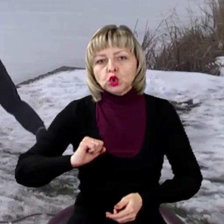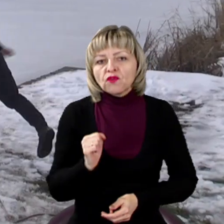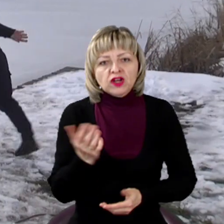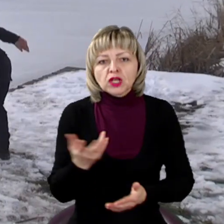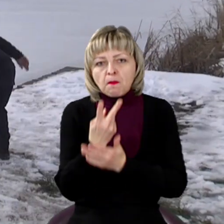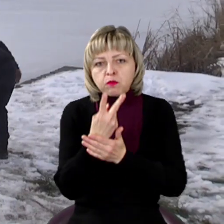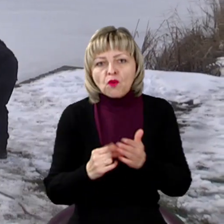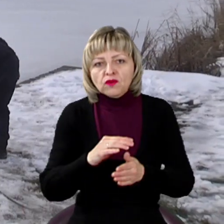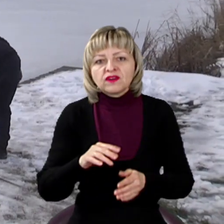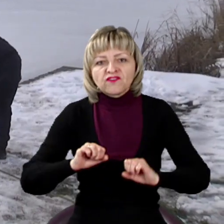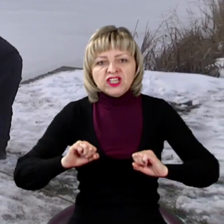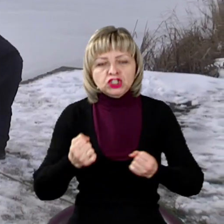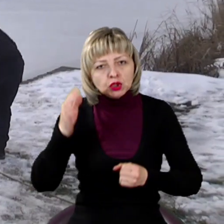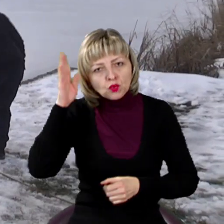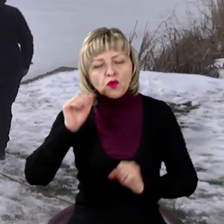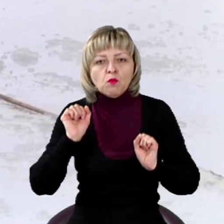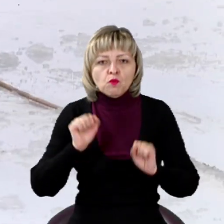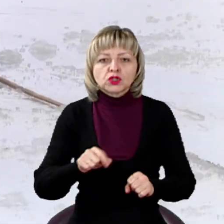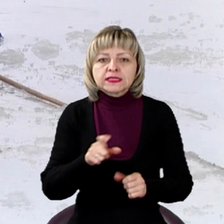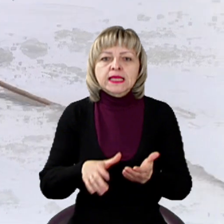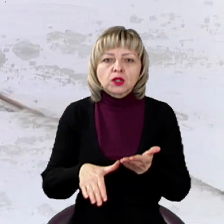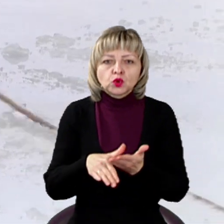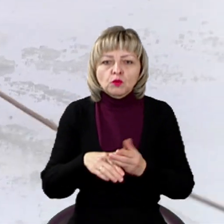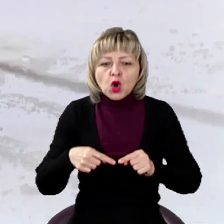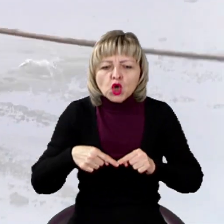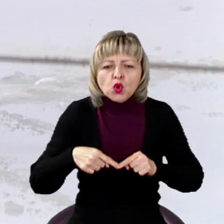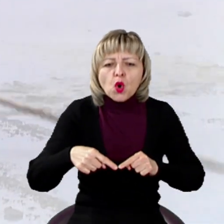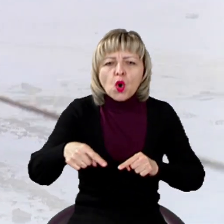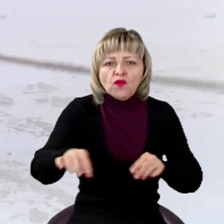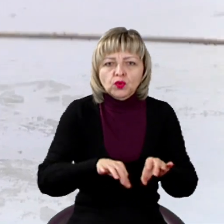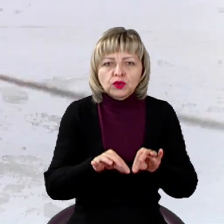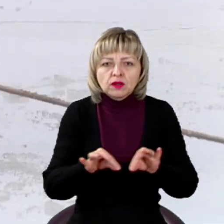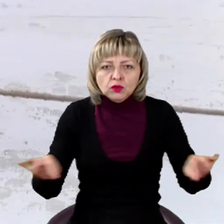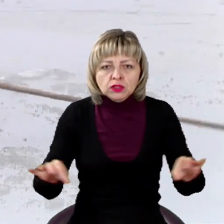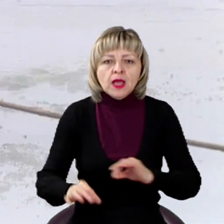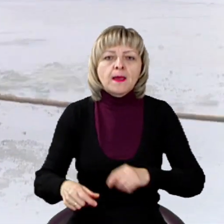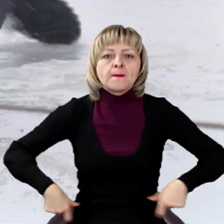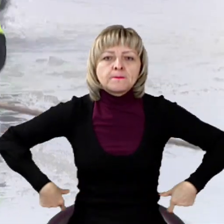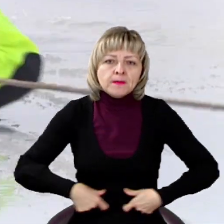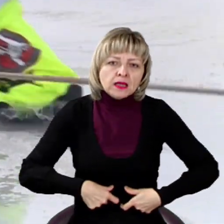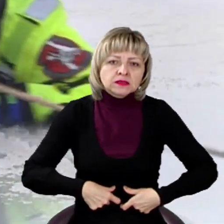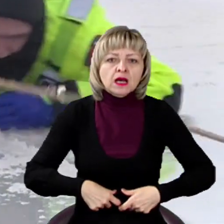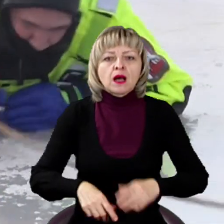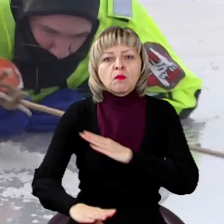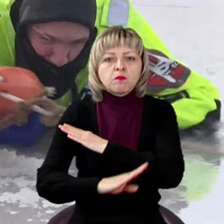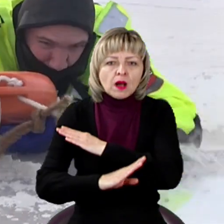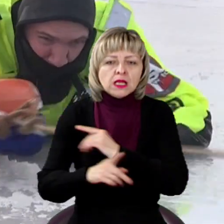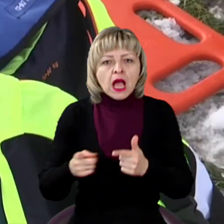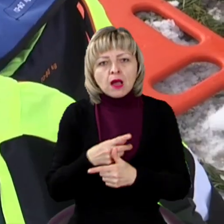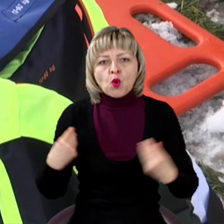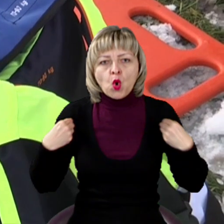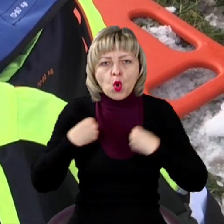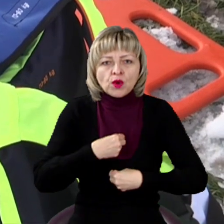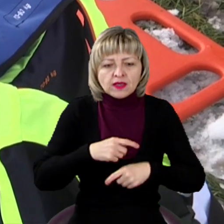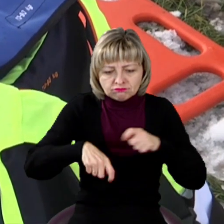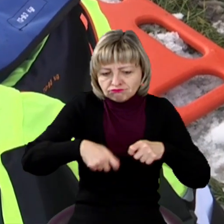який провалився у крижану воду, можна за допомогою довгої мотузки, паска, палки або зв'язаного одягу. Рятувальники